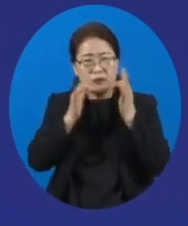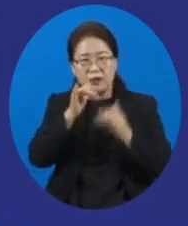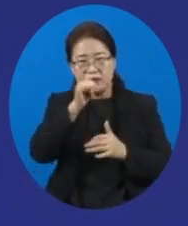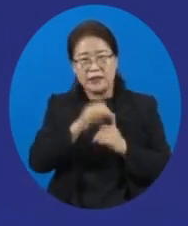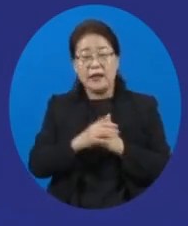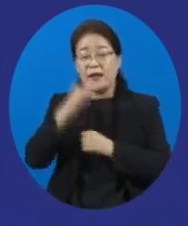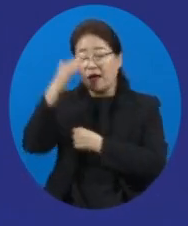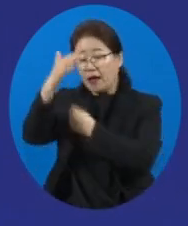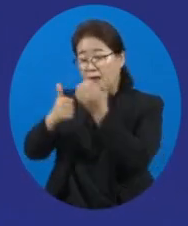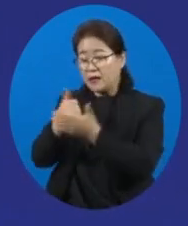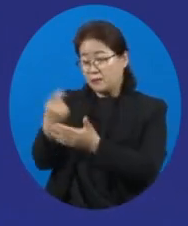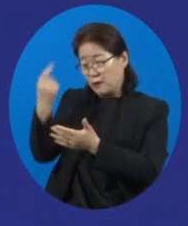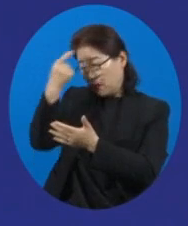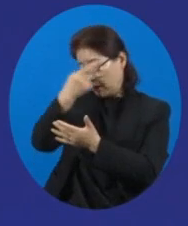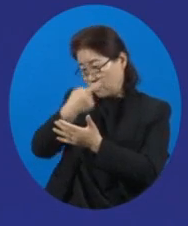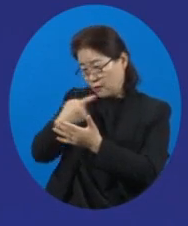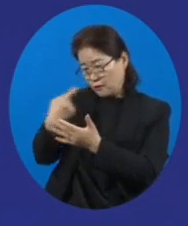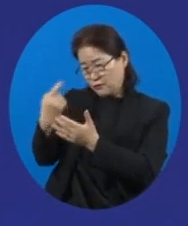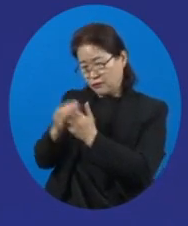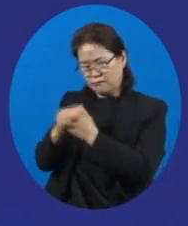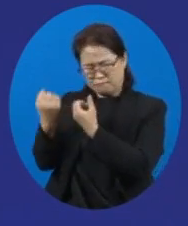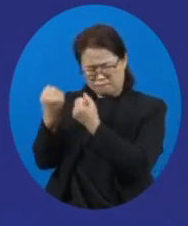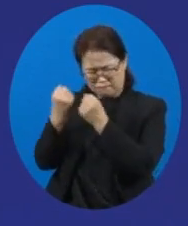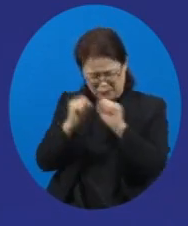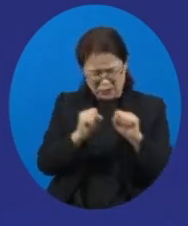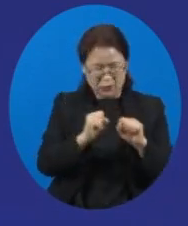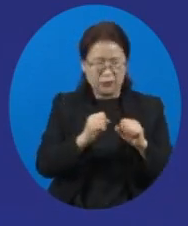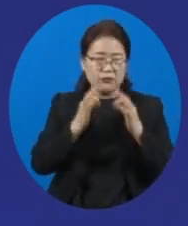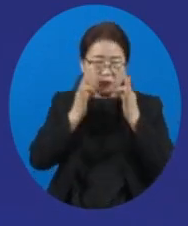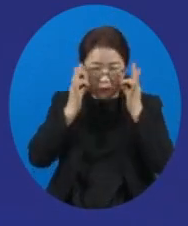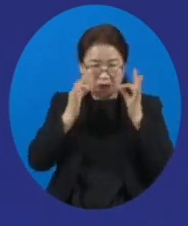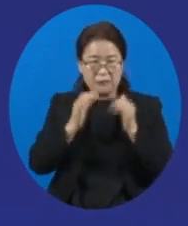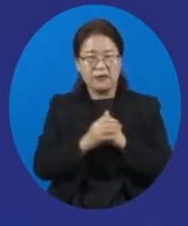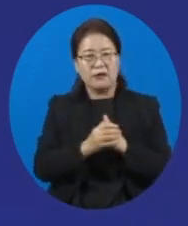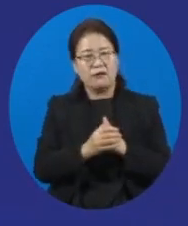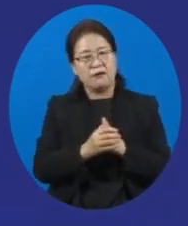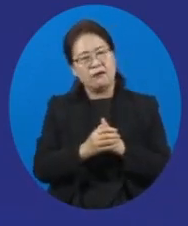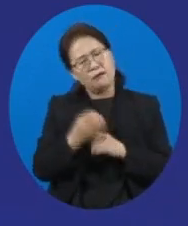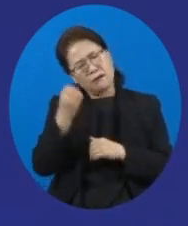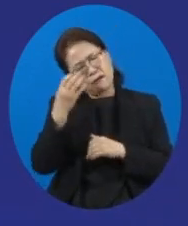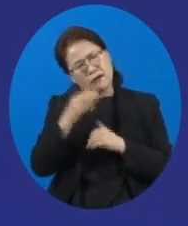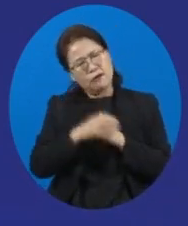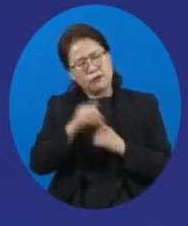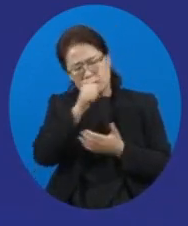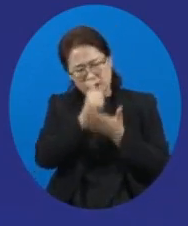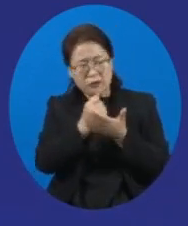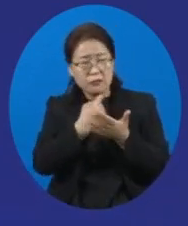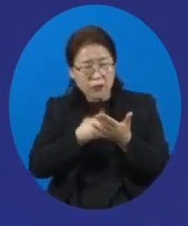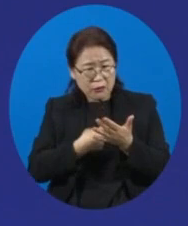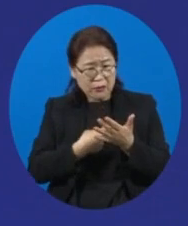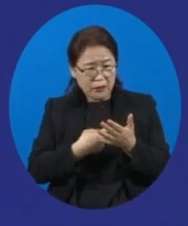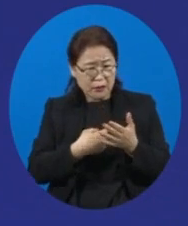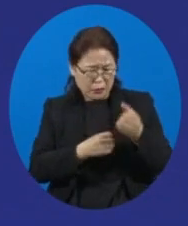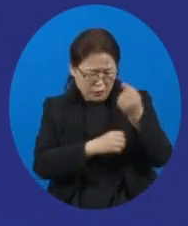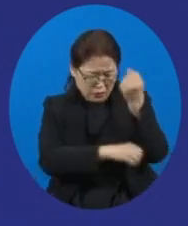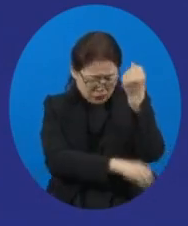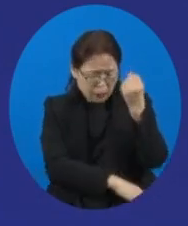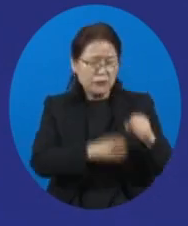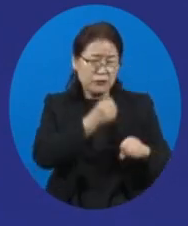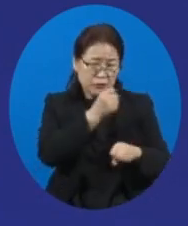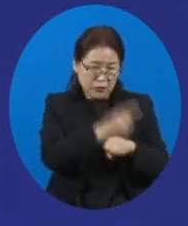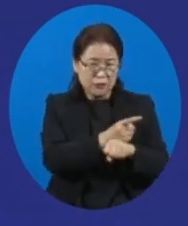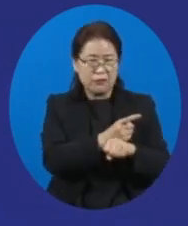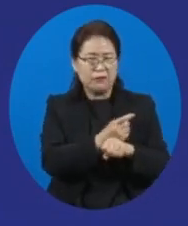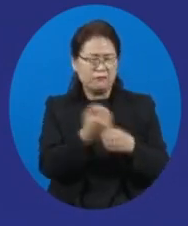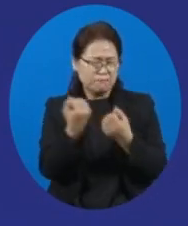하나님의 얼굴을 피하려고 합니다. 참 이상하죠? 죄를 짓고 나면 본능적으로 피하려고